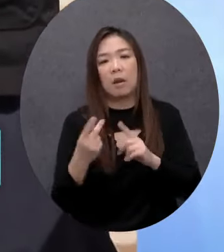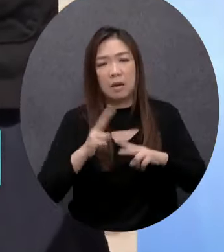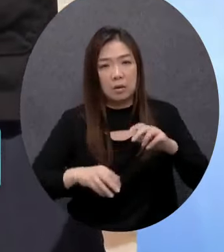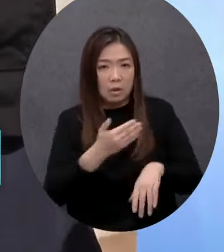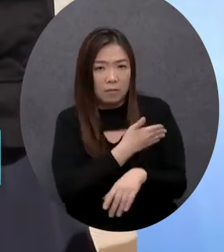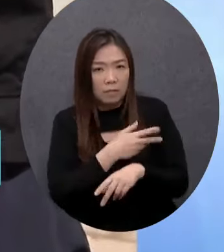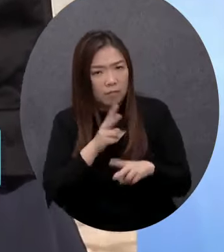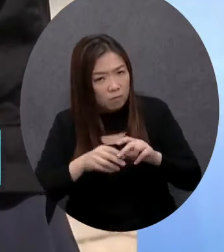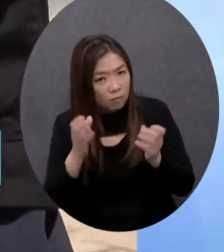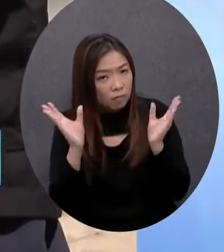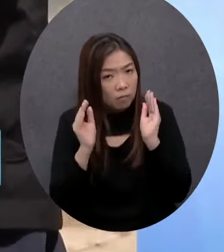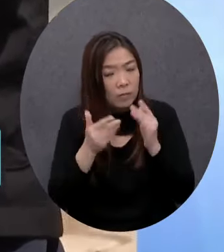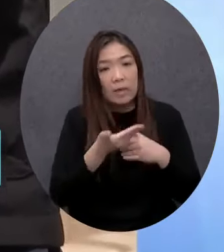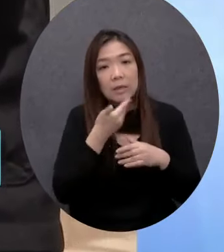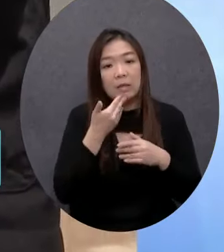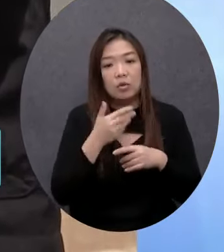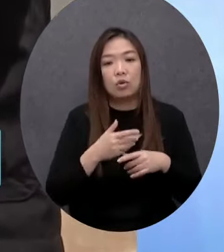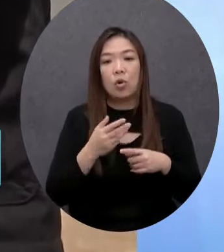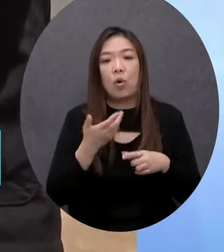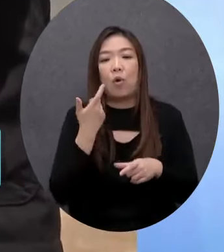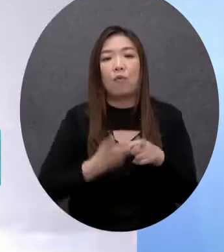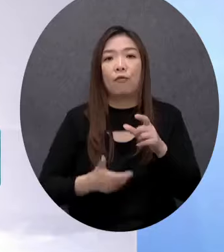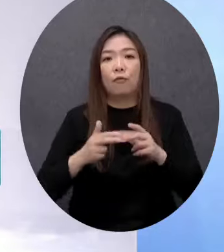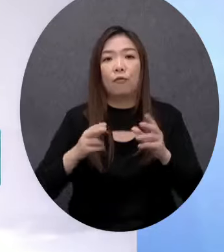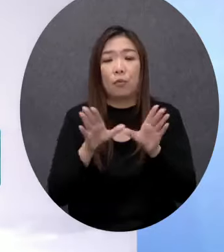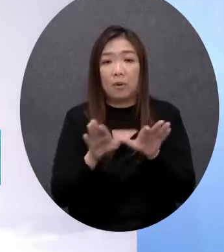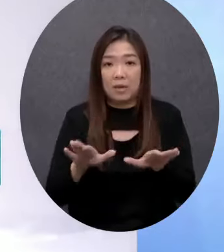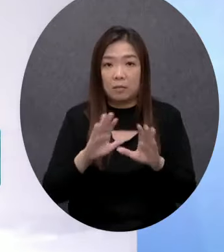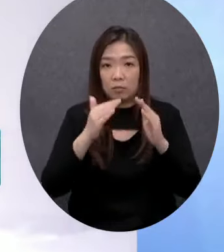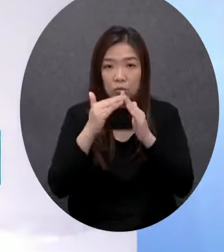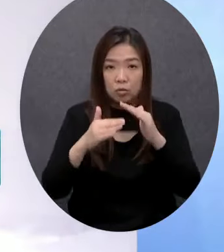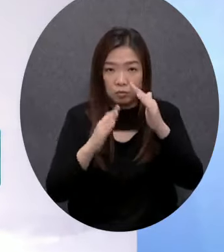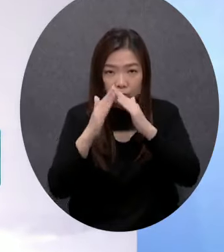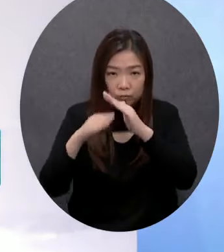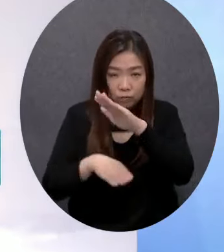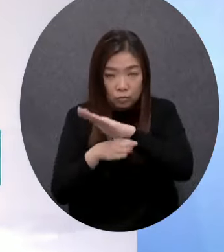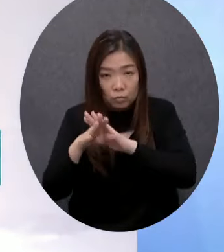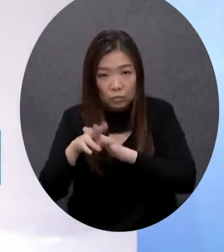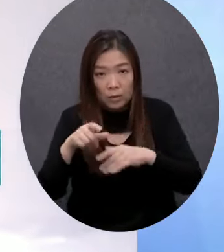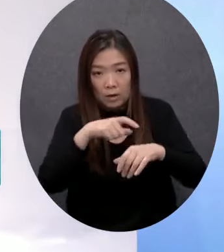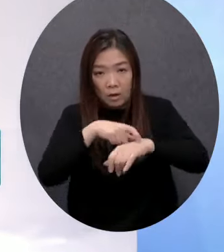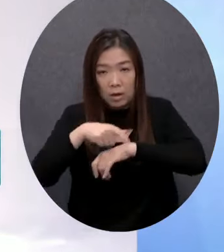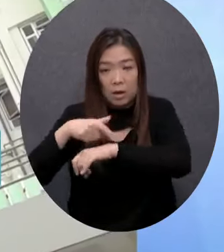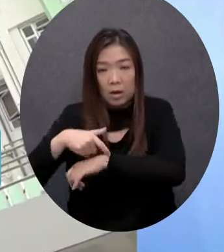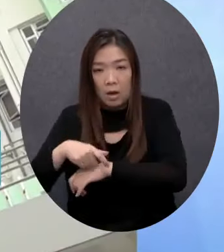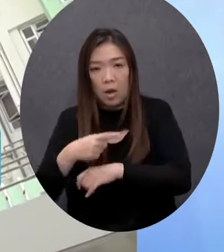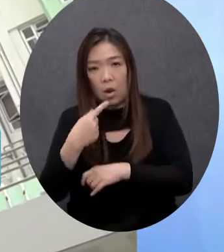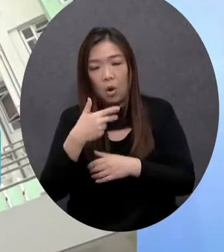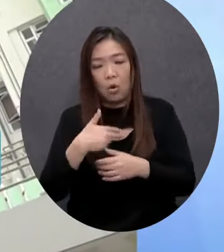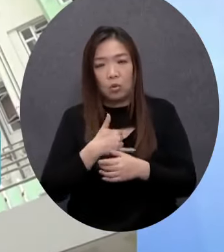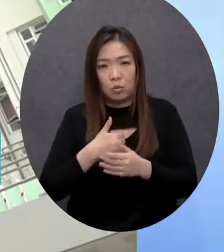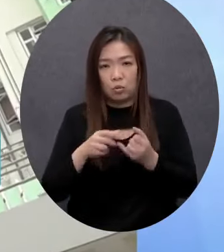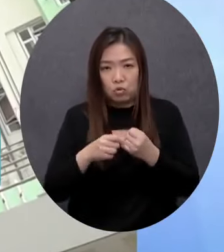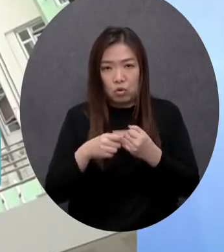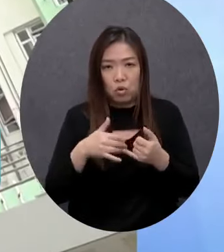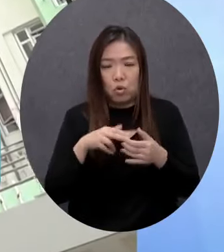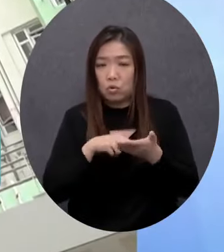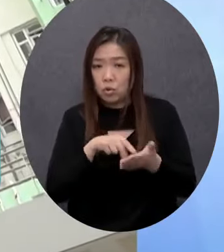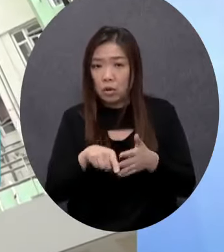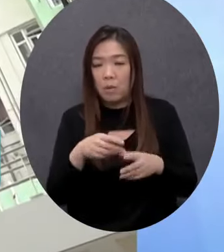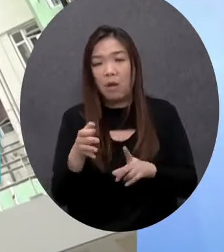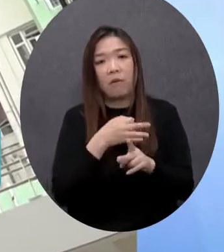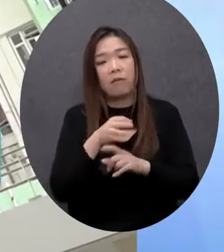析情报后，朝早在富蝶村几个单位采取拘捕行动，初步相信这批怀疑非法劳工会